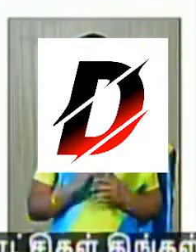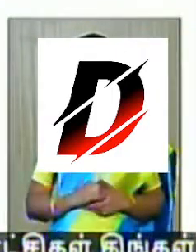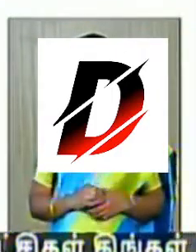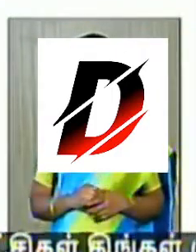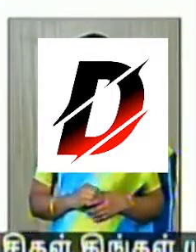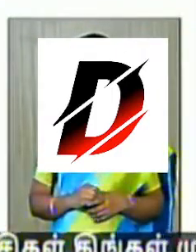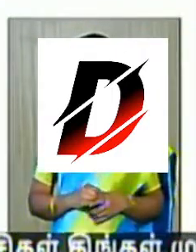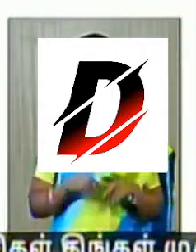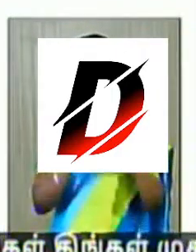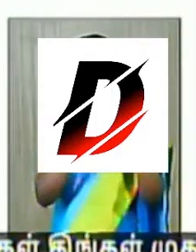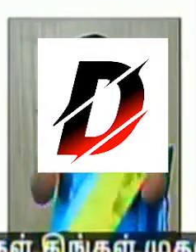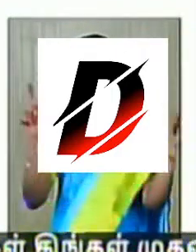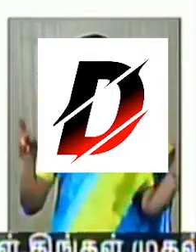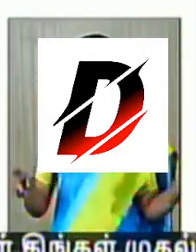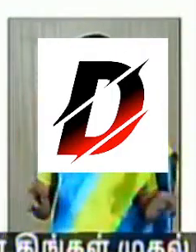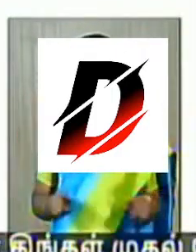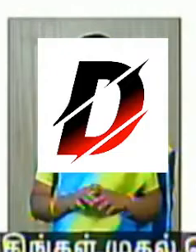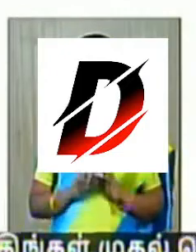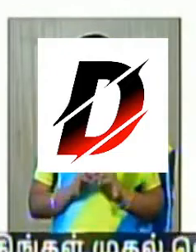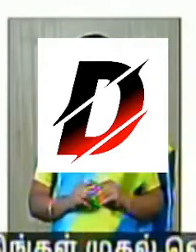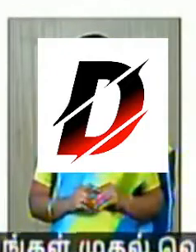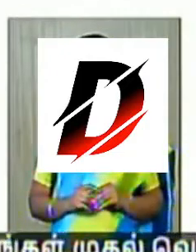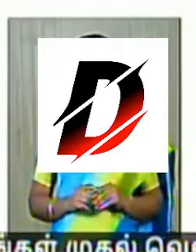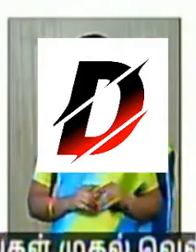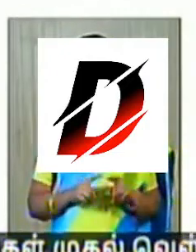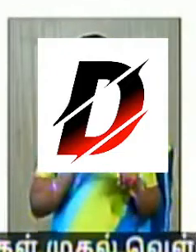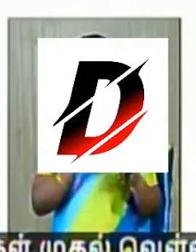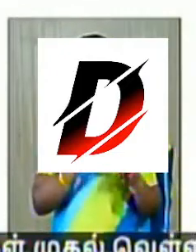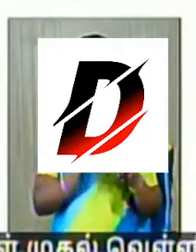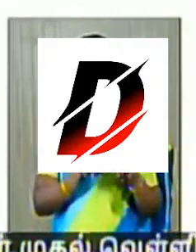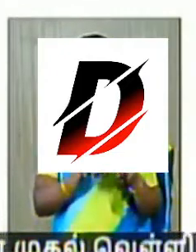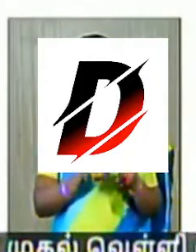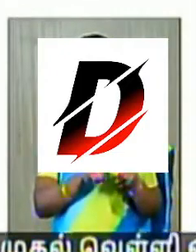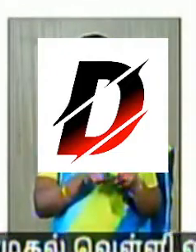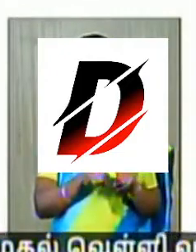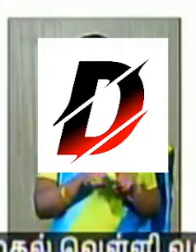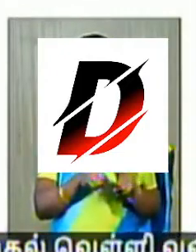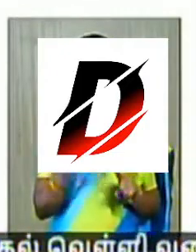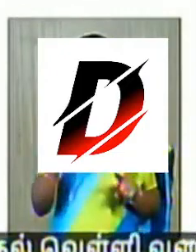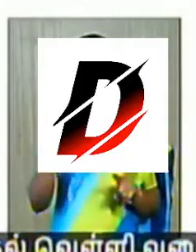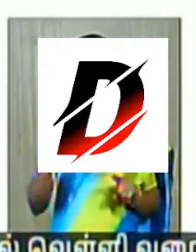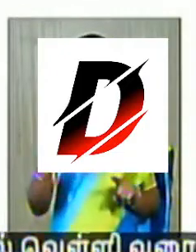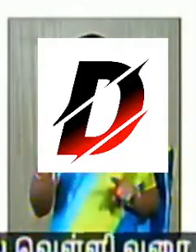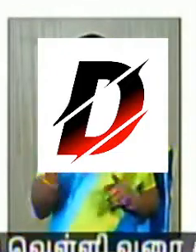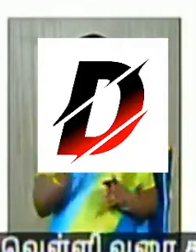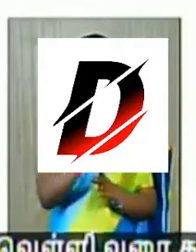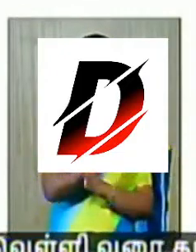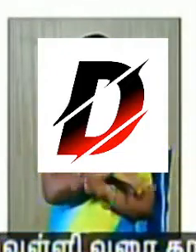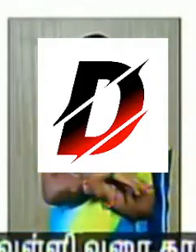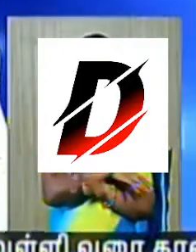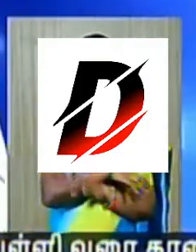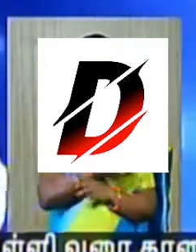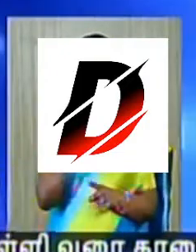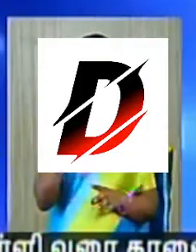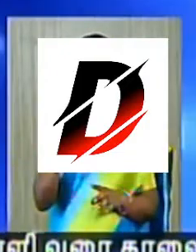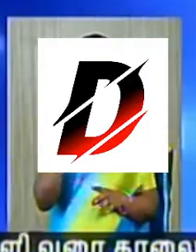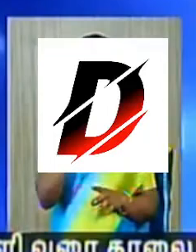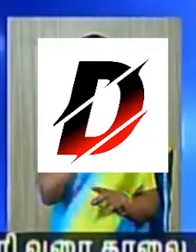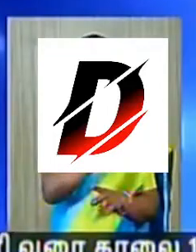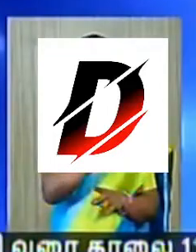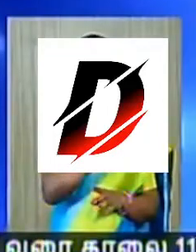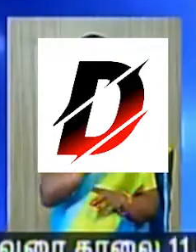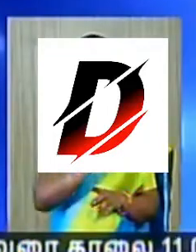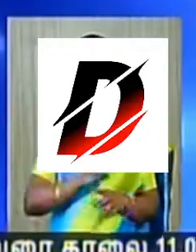தீர்வில் அட்டவணை நம்ம போட்டாச்சு. எக்ஸ் நம்ம எப்படி வேணும், -3 முதலாளி நம்பர் எது, -4, 3 அடுத்த